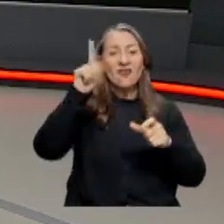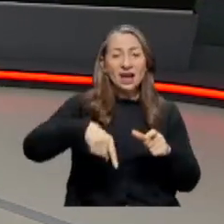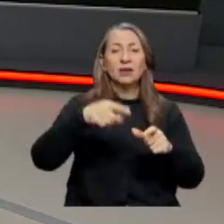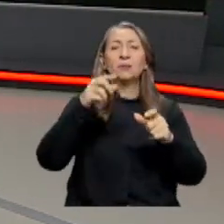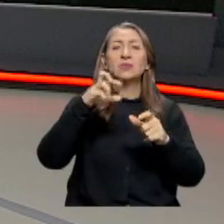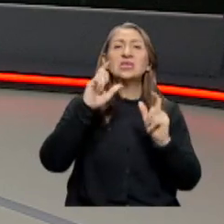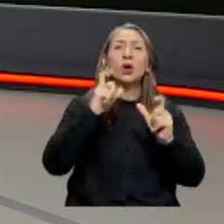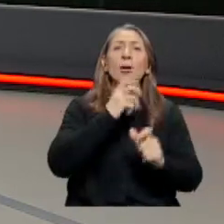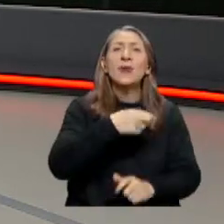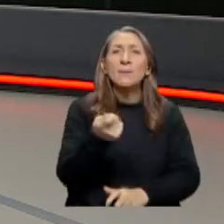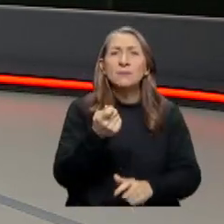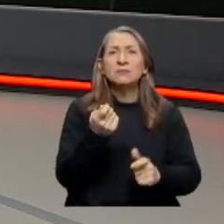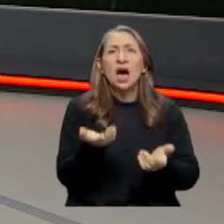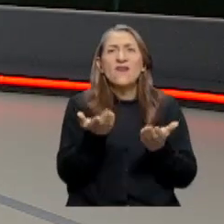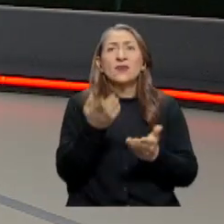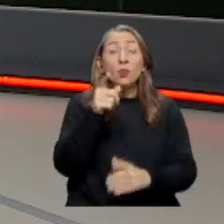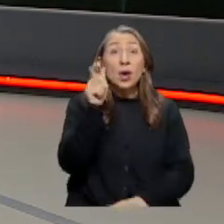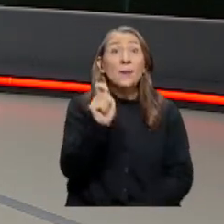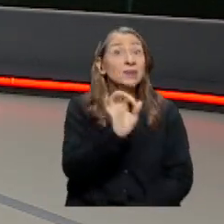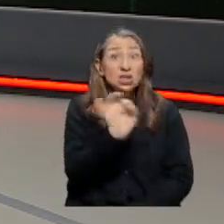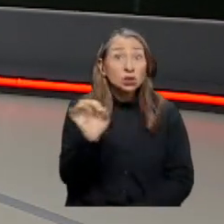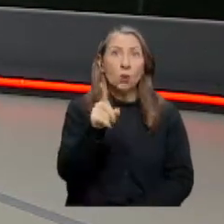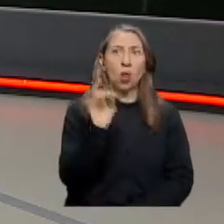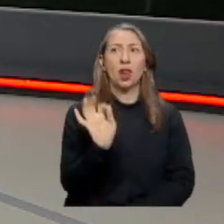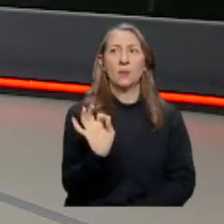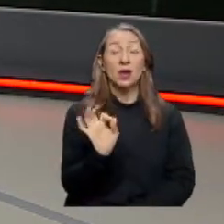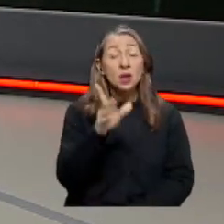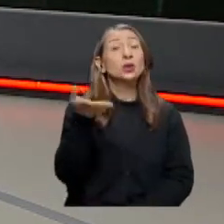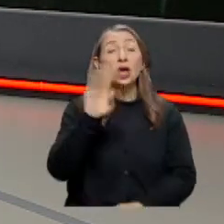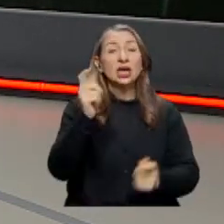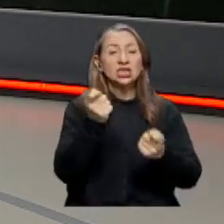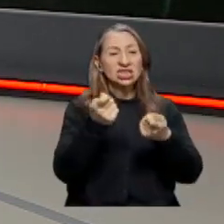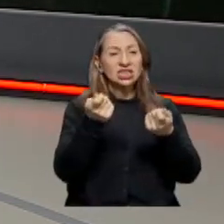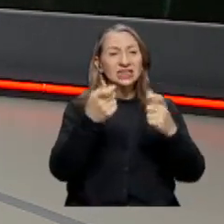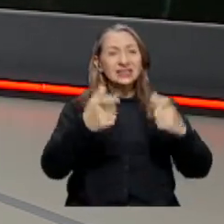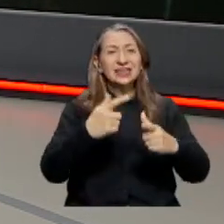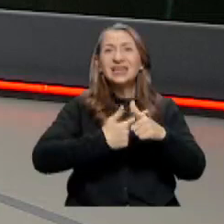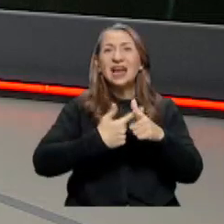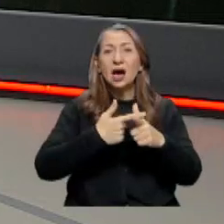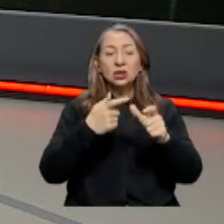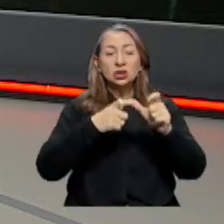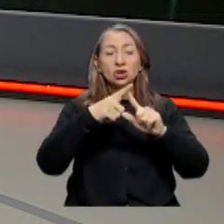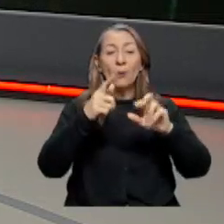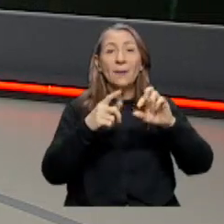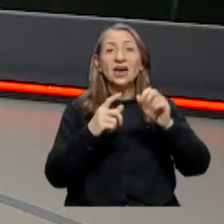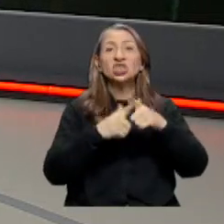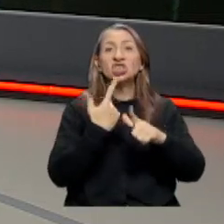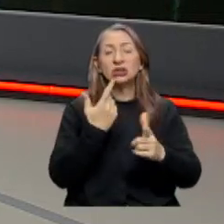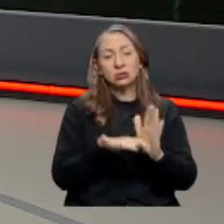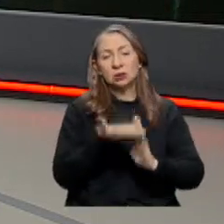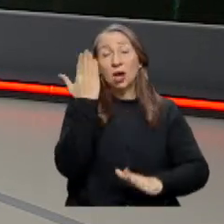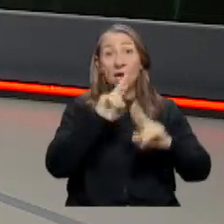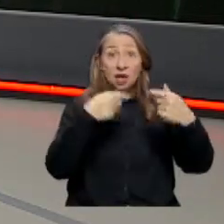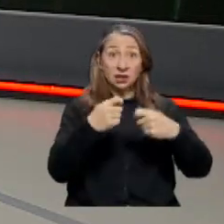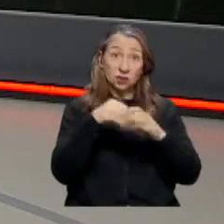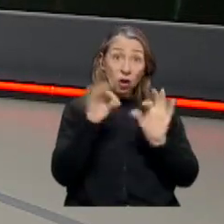yükü hafifletilecek, hiç yapılmayan bir şey işte bu. Bu önemli. Sonra iş yeri kiralarında stopaj kalkacak. Esnaf için